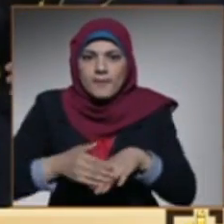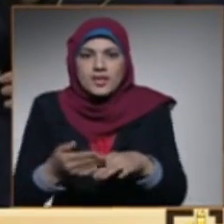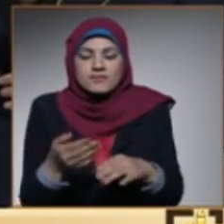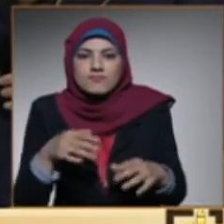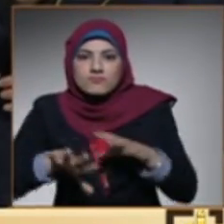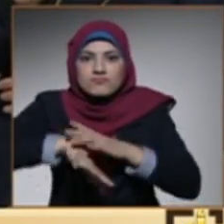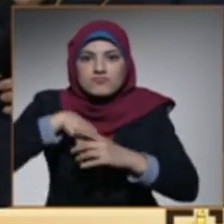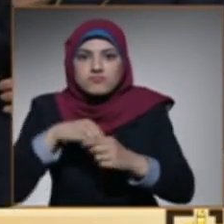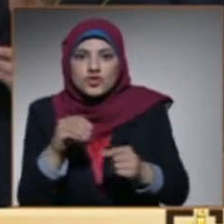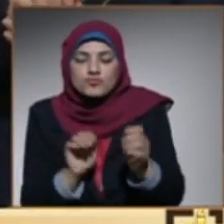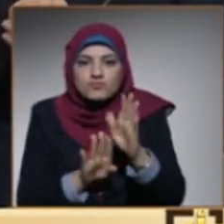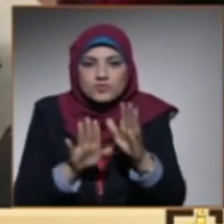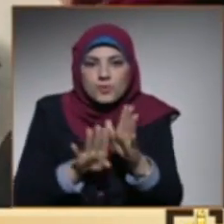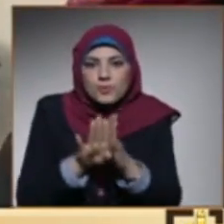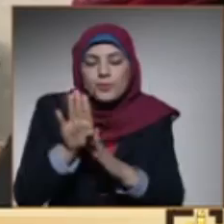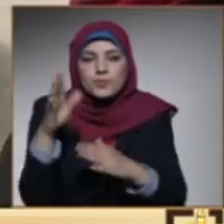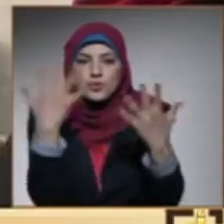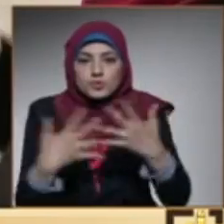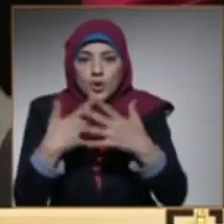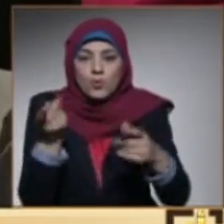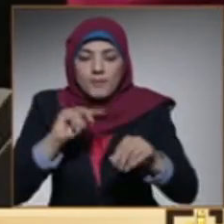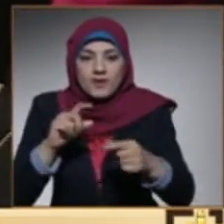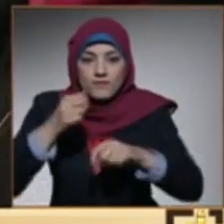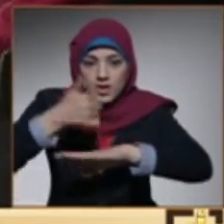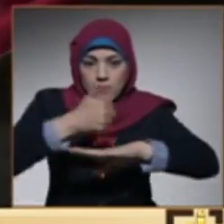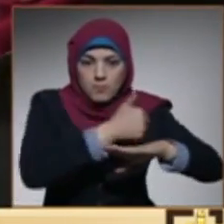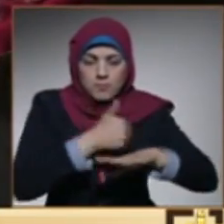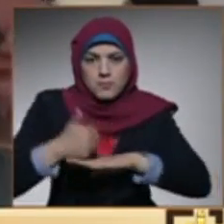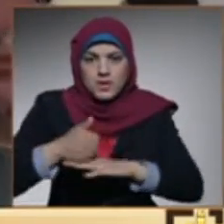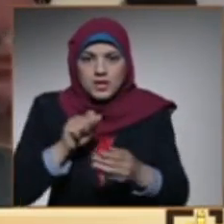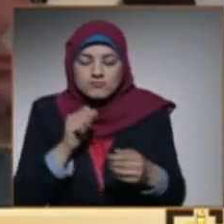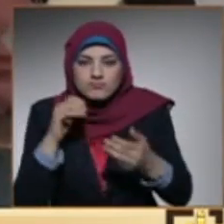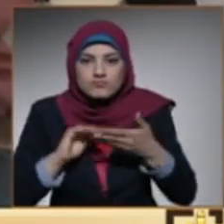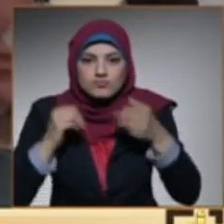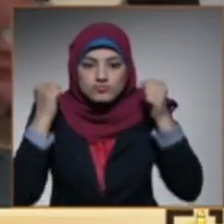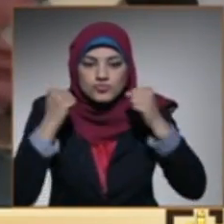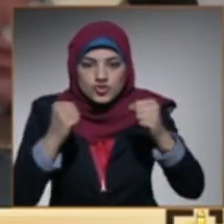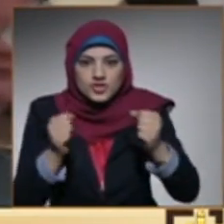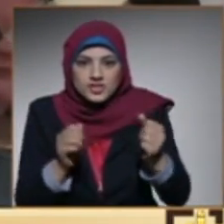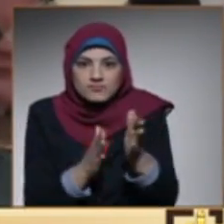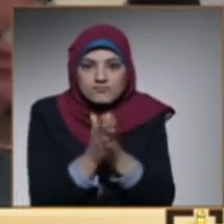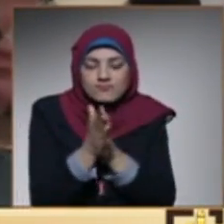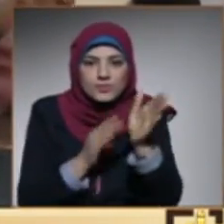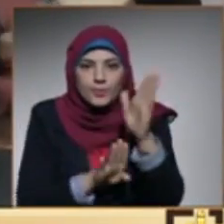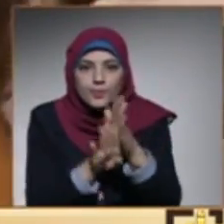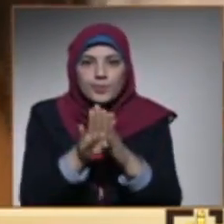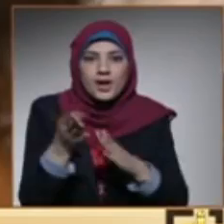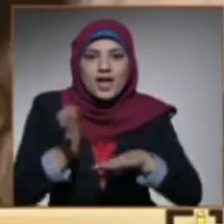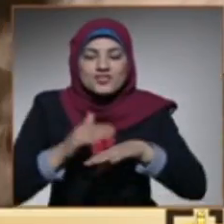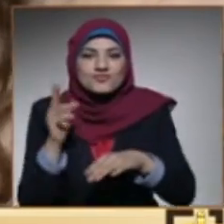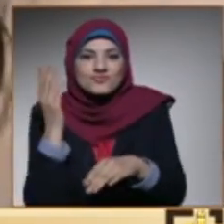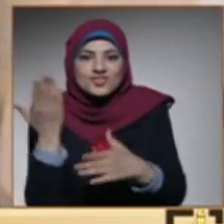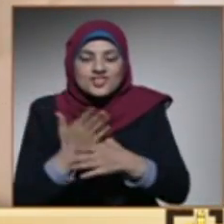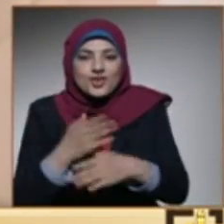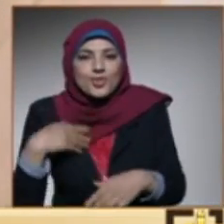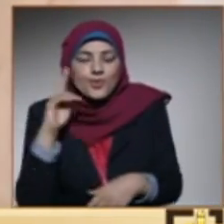مجتمع الصم، ويتم تشجيع منظمات الصم في جميع أنحاء العالم على القيام بحملات لنشر أو زيادة